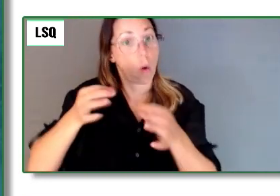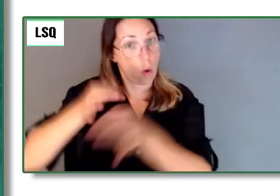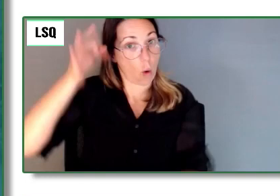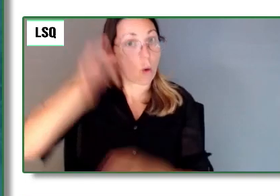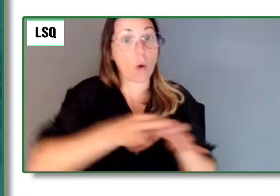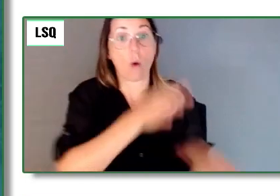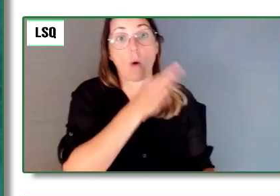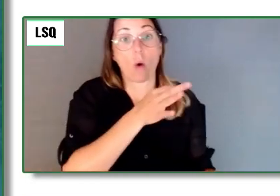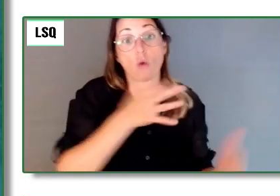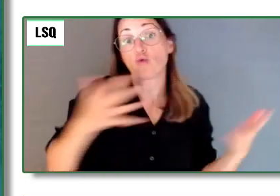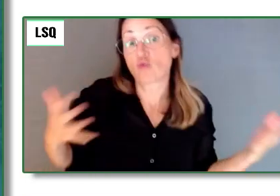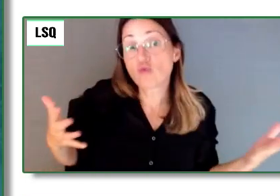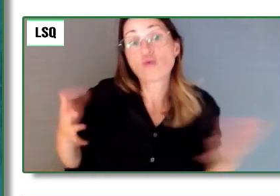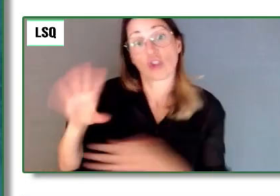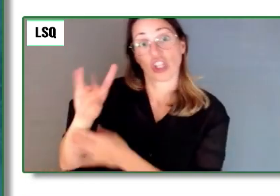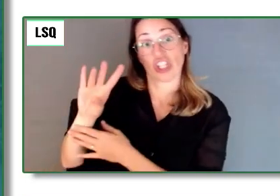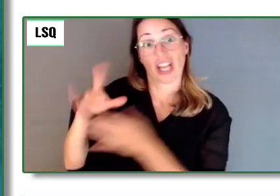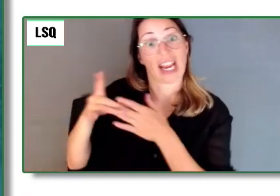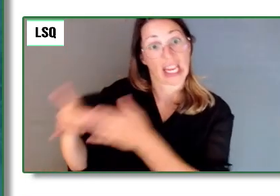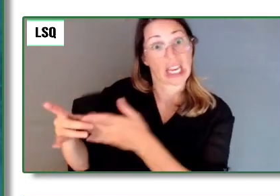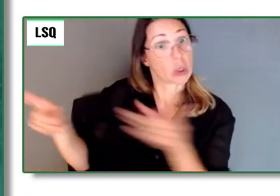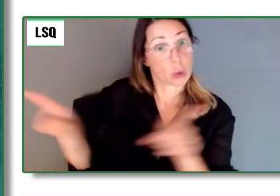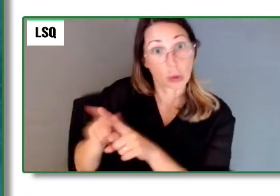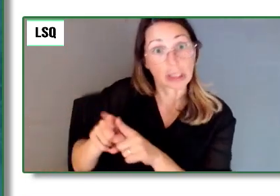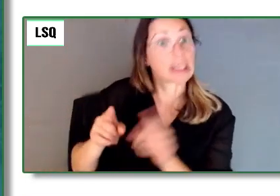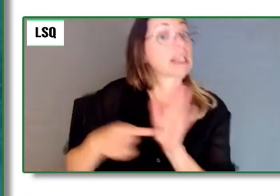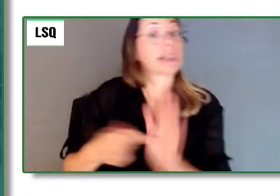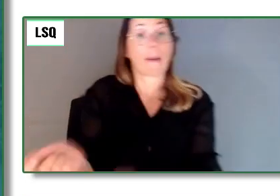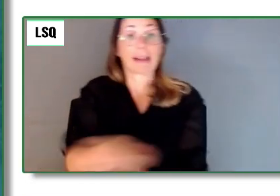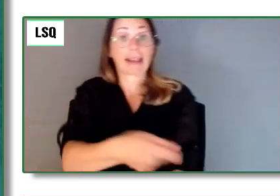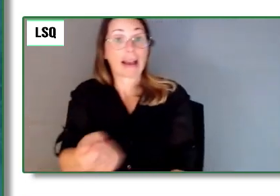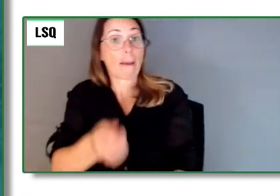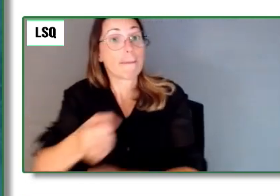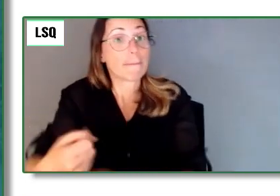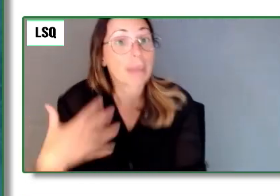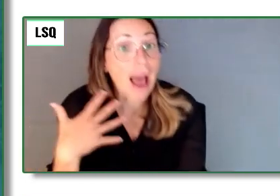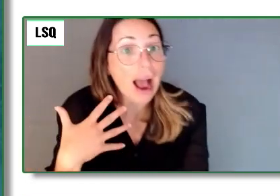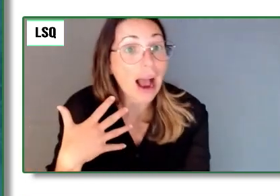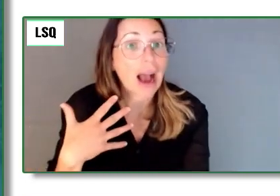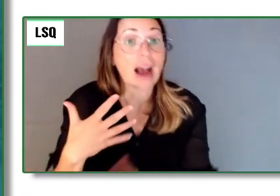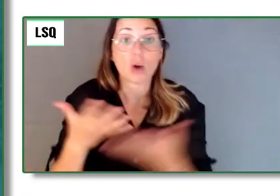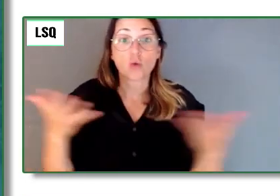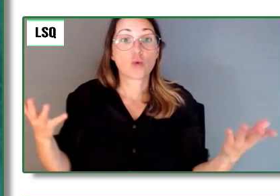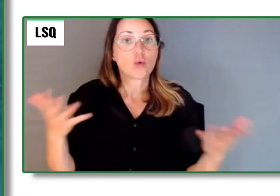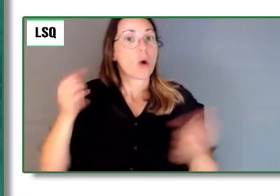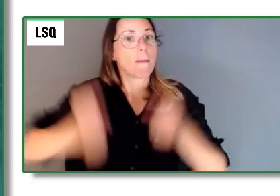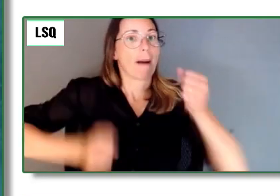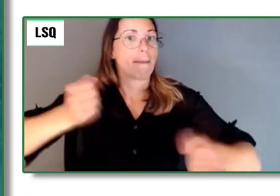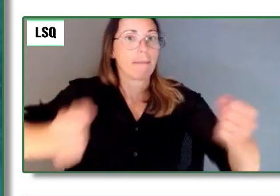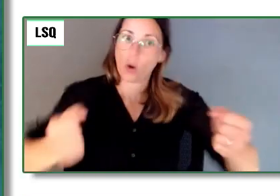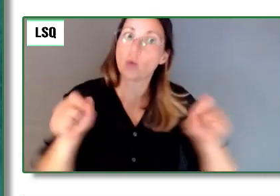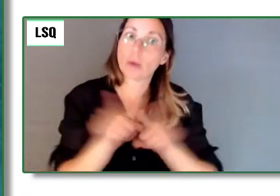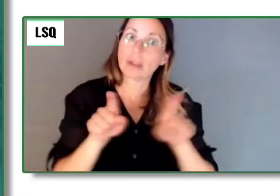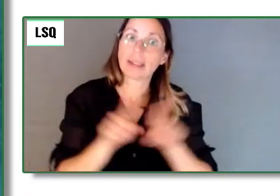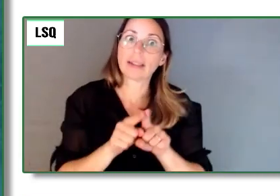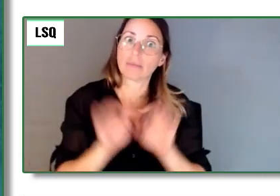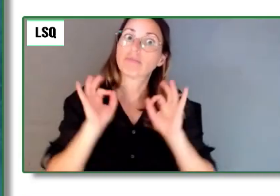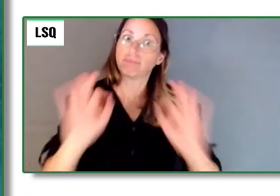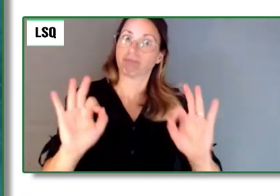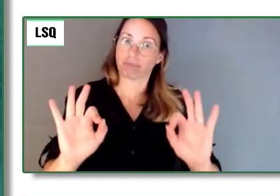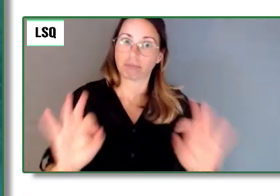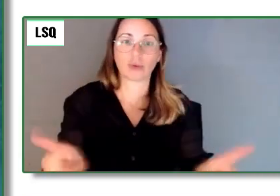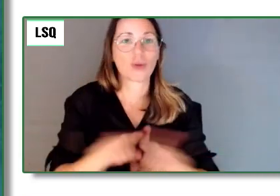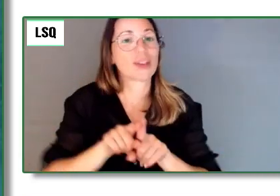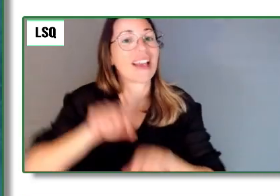qui sont extraordinaires. Et également, les vélos de montagne. Il n'y en a pas beaucoup pour des raisons techniques, mais sur un